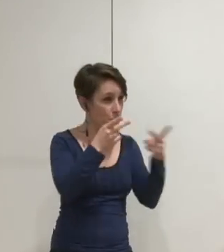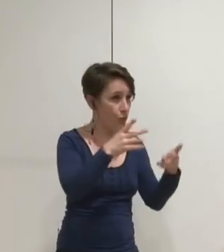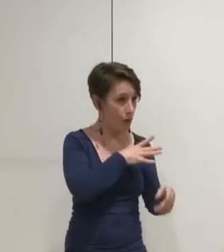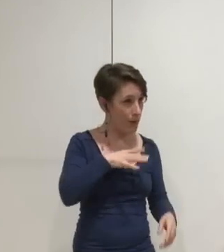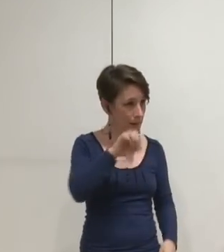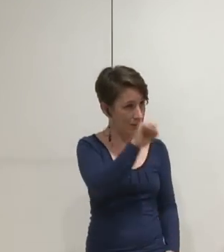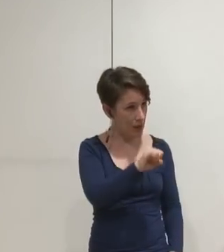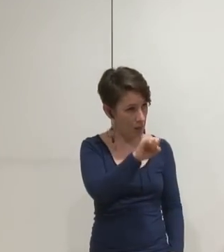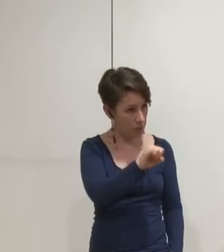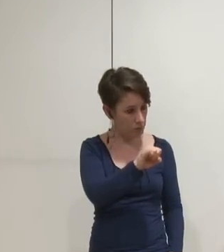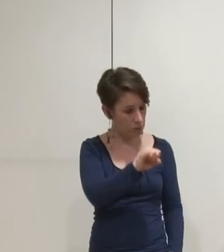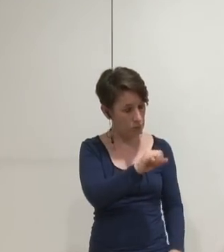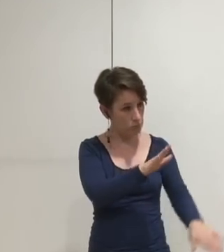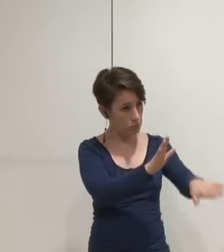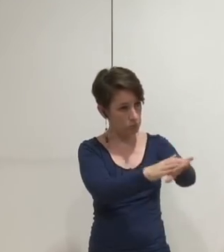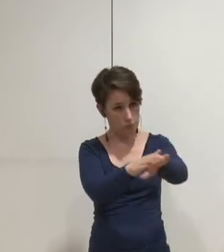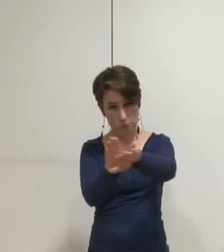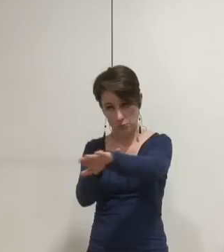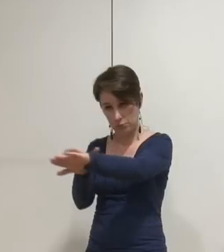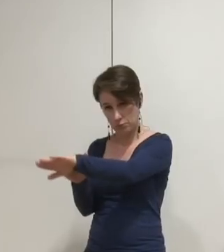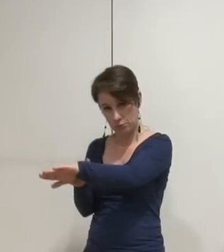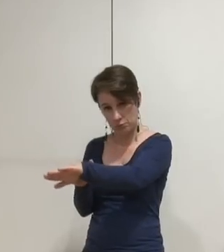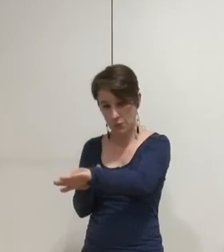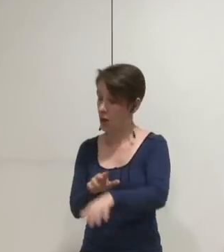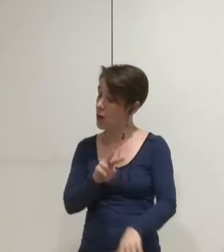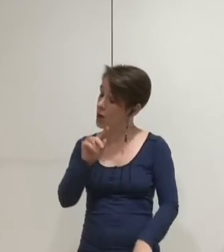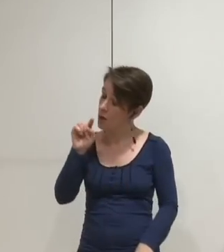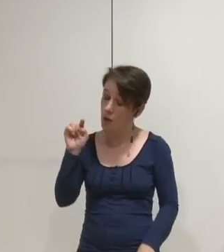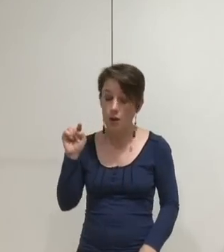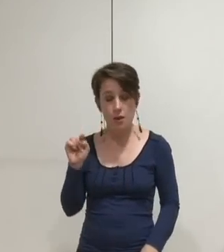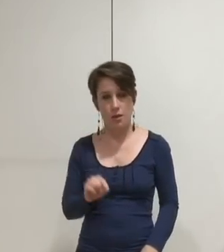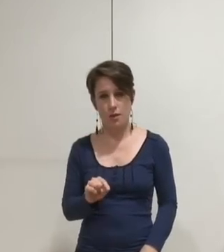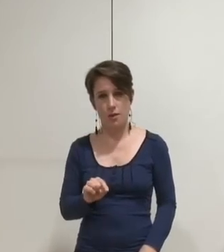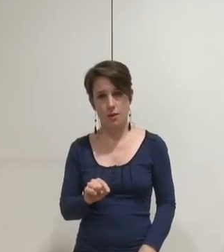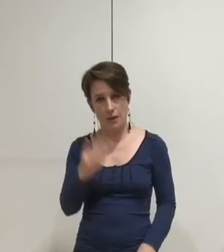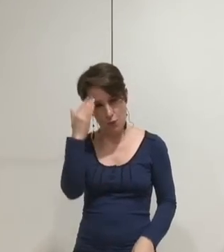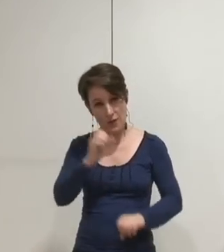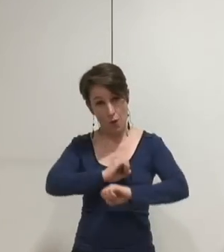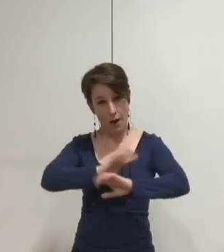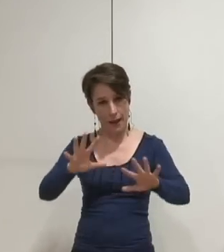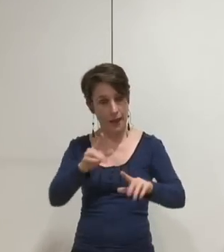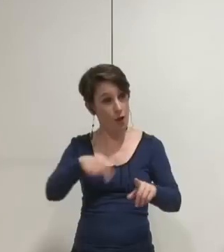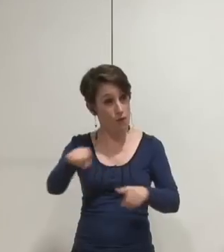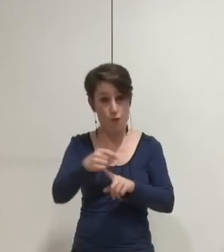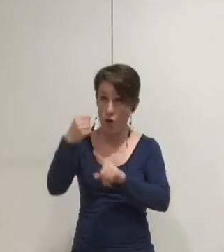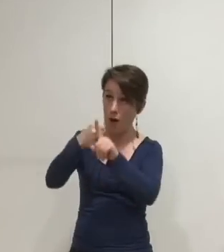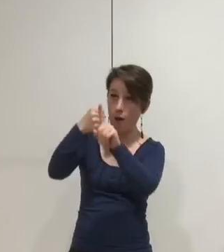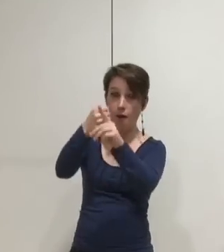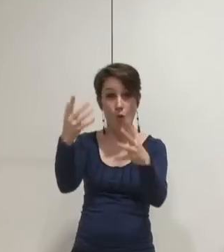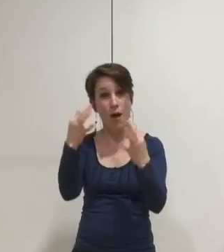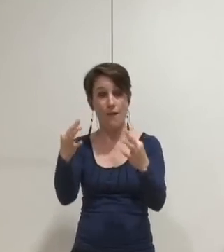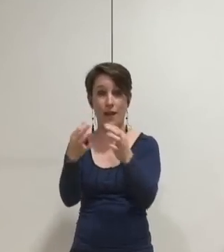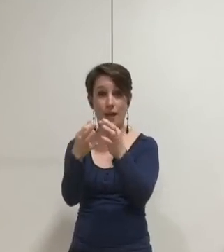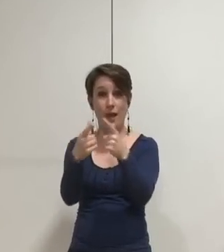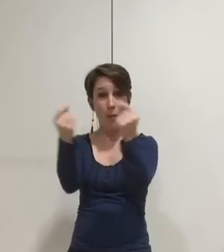donné il va falloir que vous soyez clair sur ce que vous défendez sur le Palais des Sports nous avons pris une décision